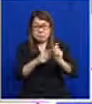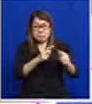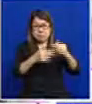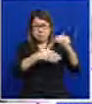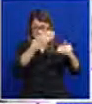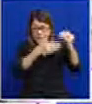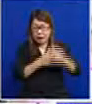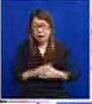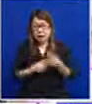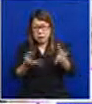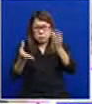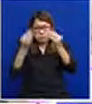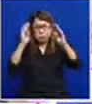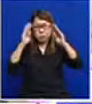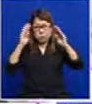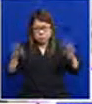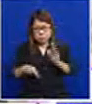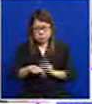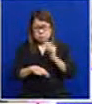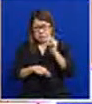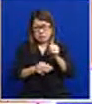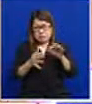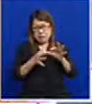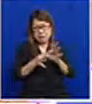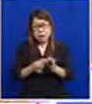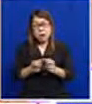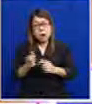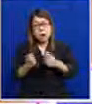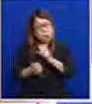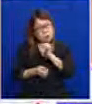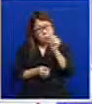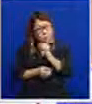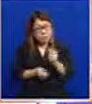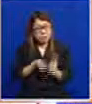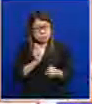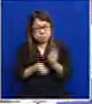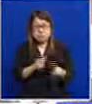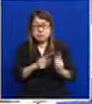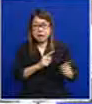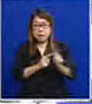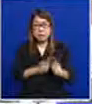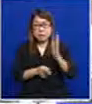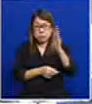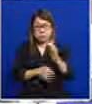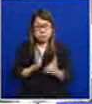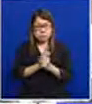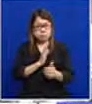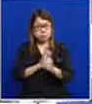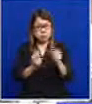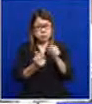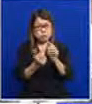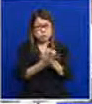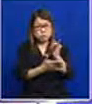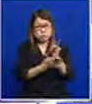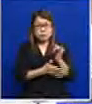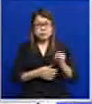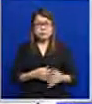ป็นการเพิ่มความรู้ทักษะด้านการดนตรีและการขับร้องให้สามารถเล่นดนตรีและขับร้องได้อย่างถูกต้อง